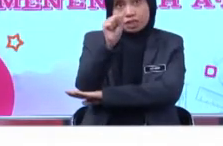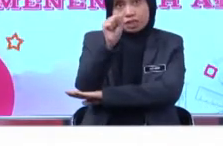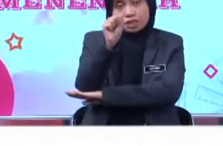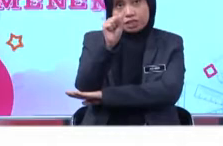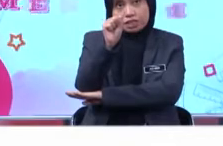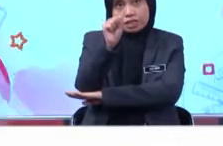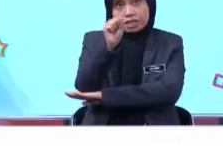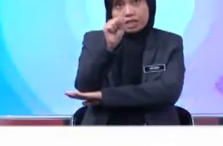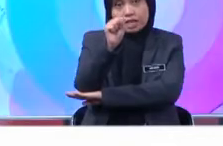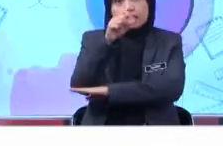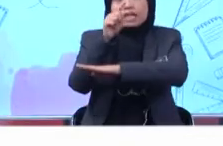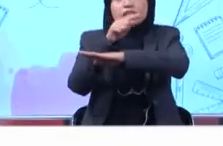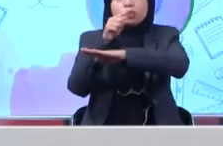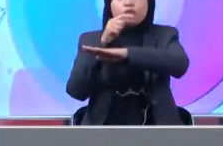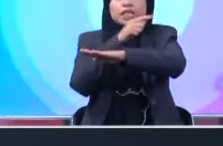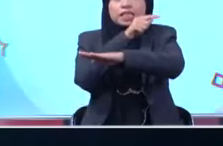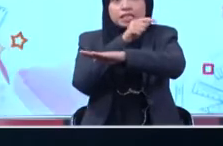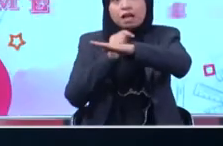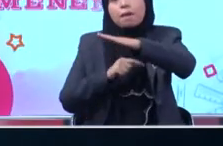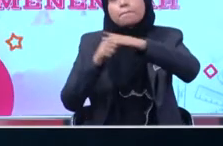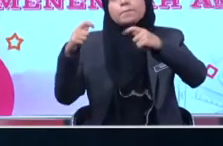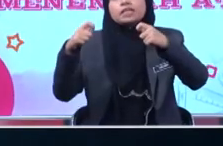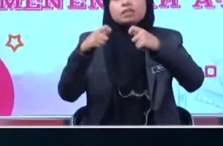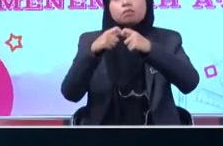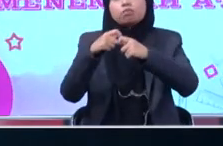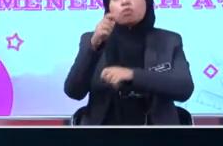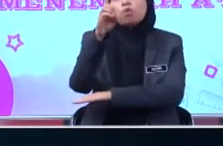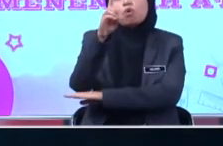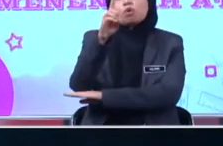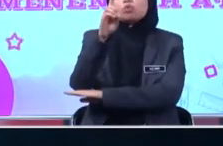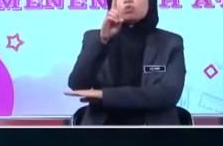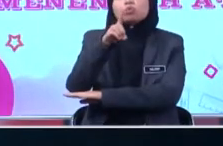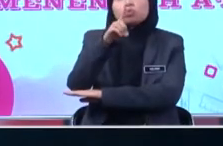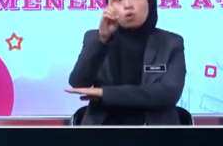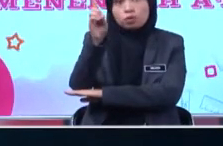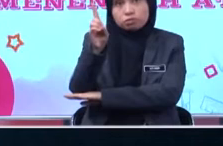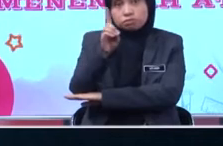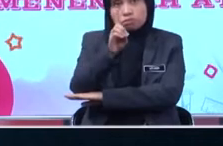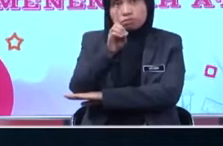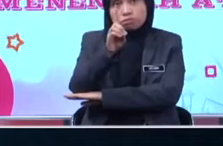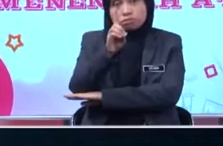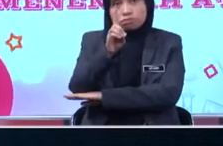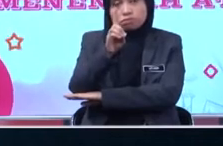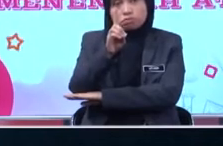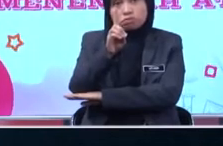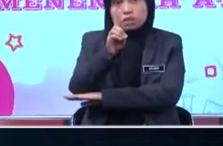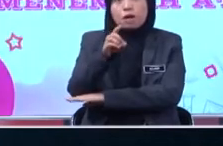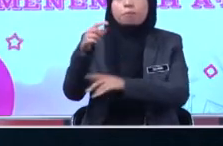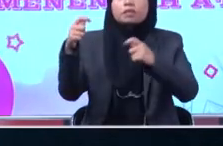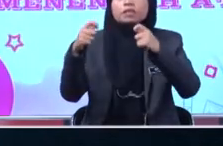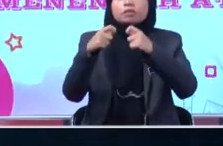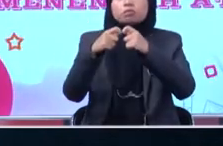tanwin bertemu huruf robot Hai heboh ibadah oknum mati Betulkah opo